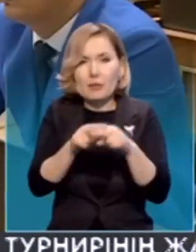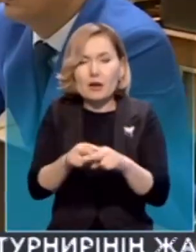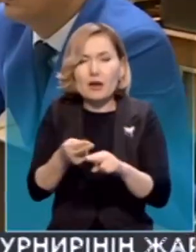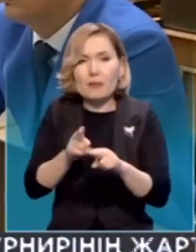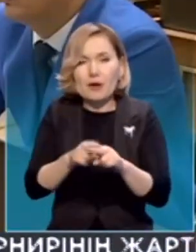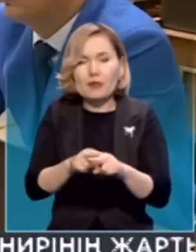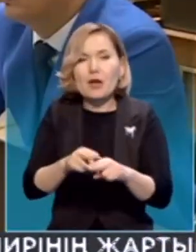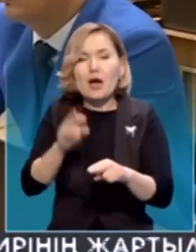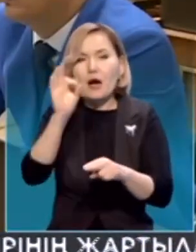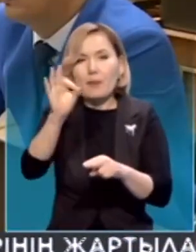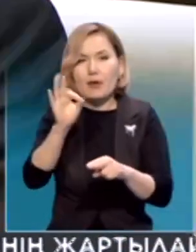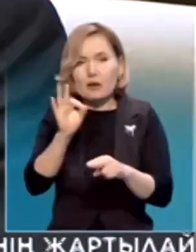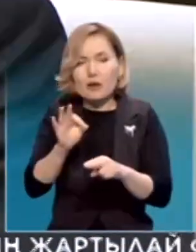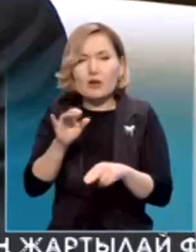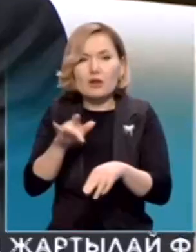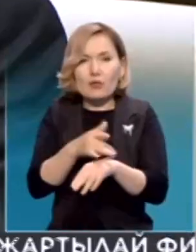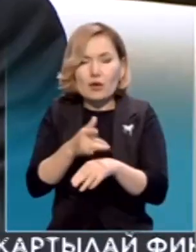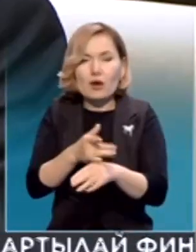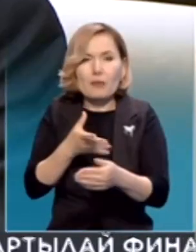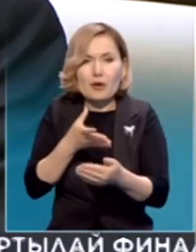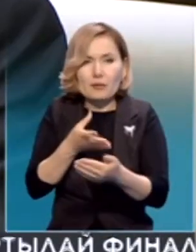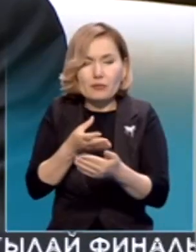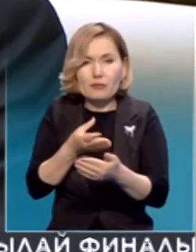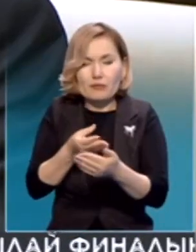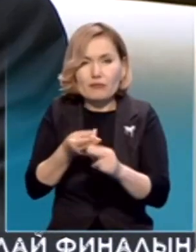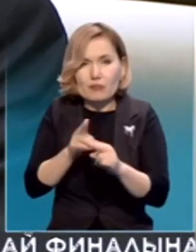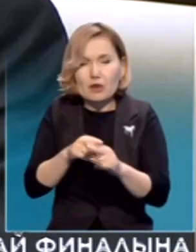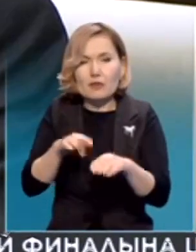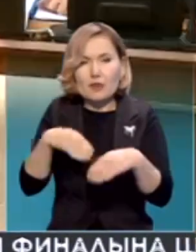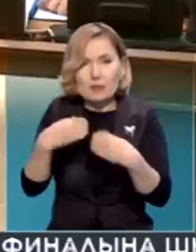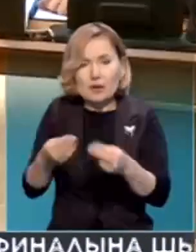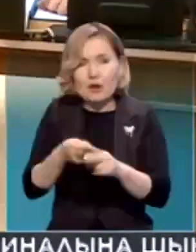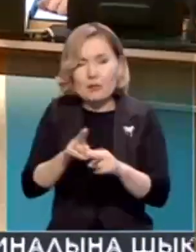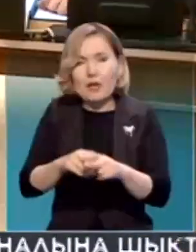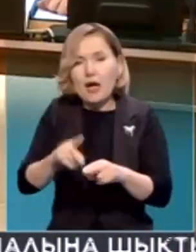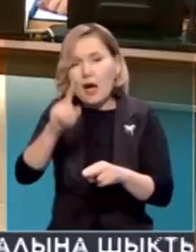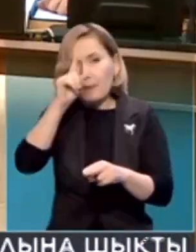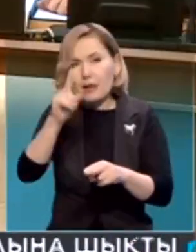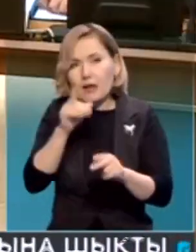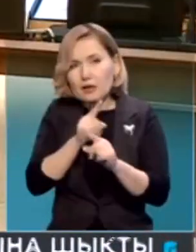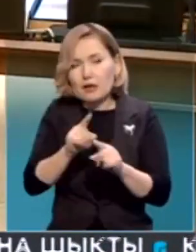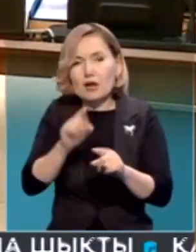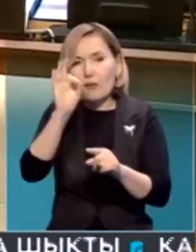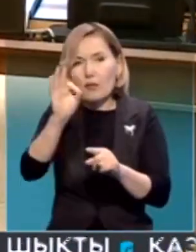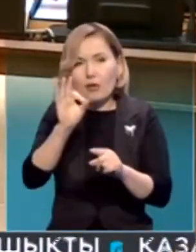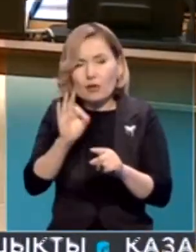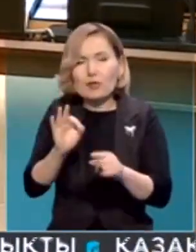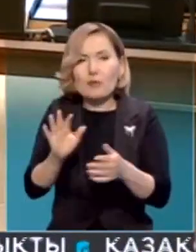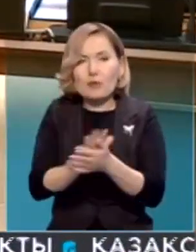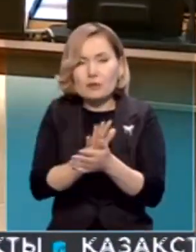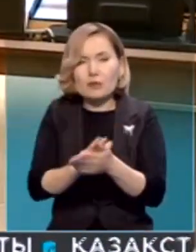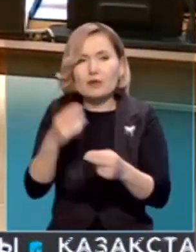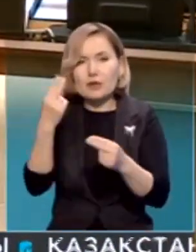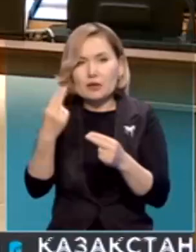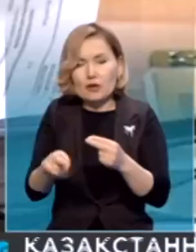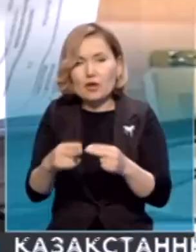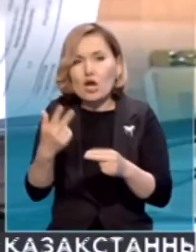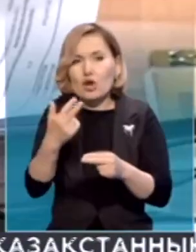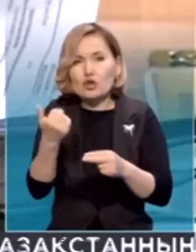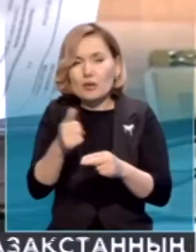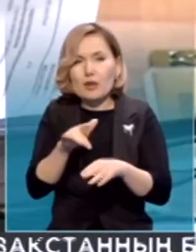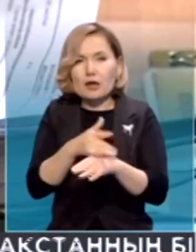белгілі бір қызметке квота беріледі. Айлық квота бір аптаның ішінде таусылса келесі үш апта олар қызмет